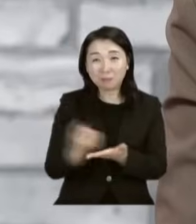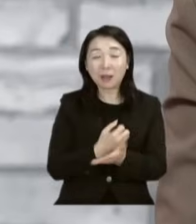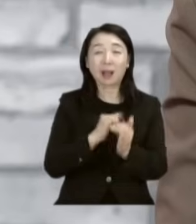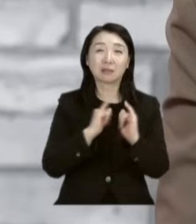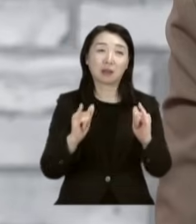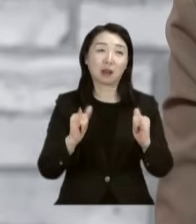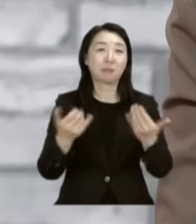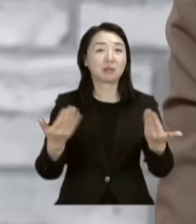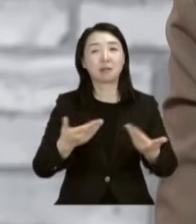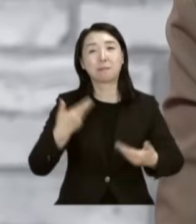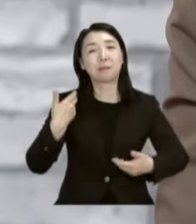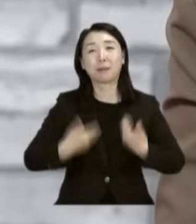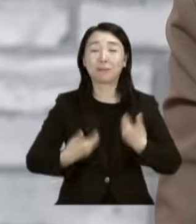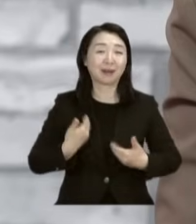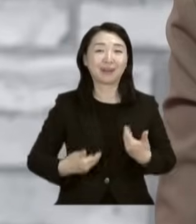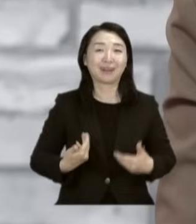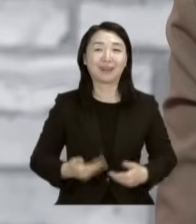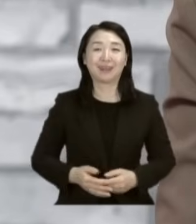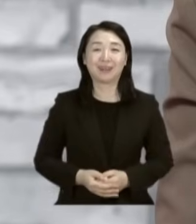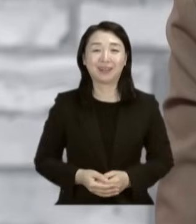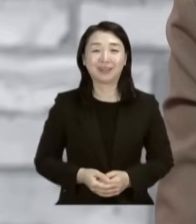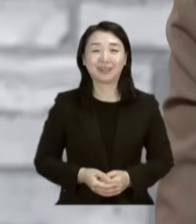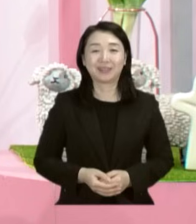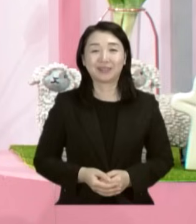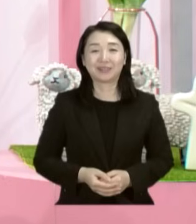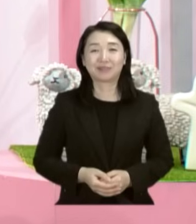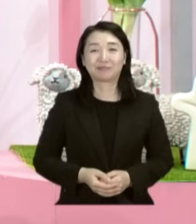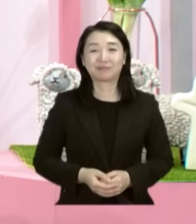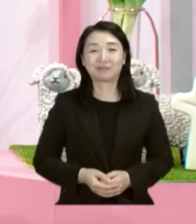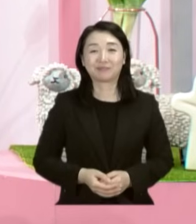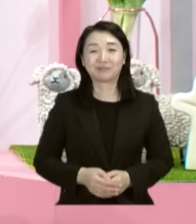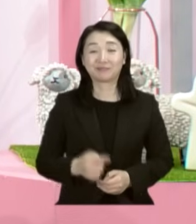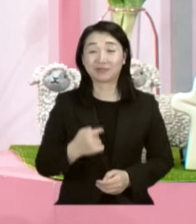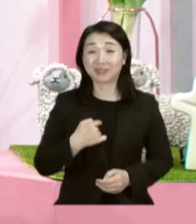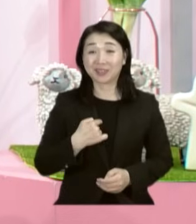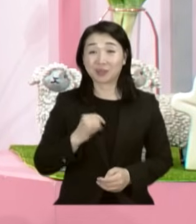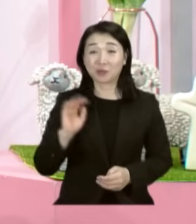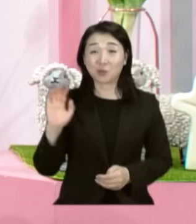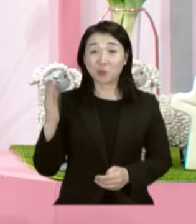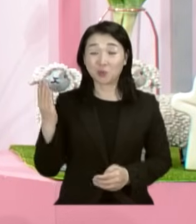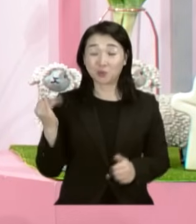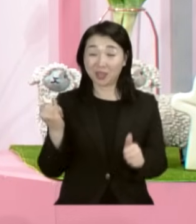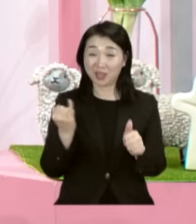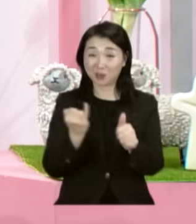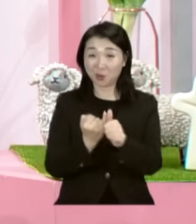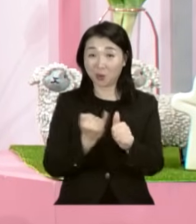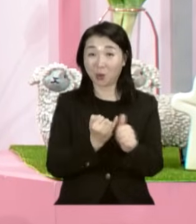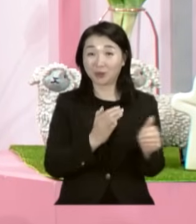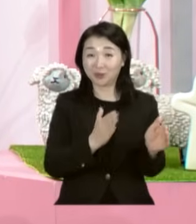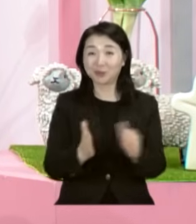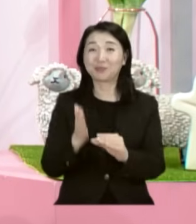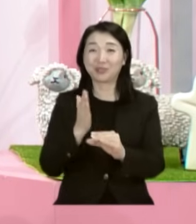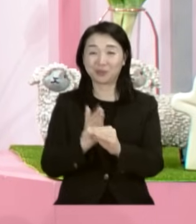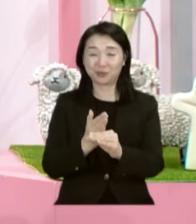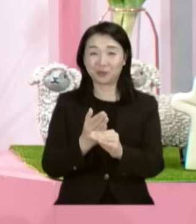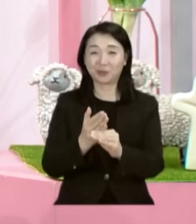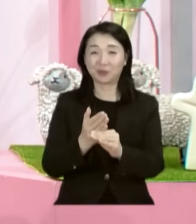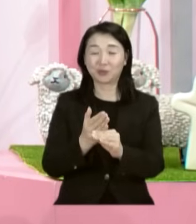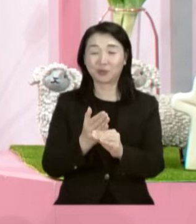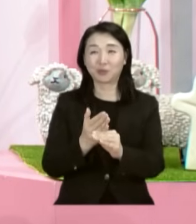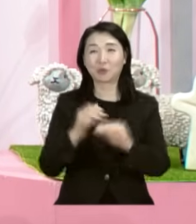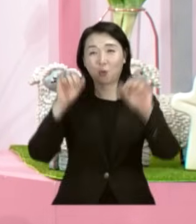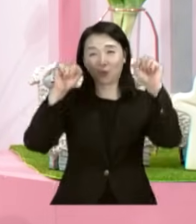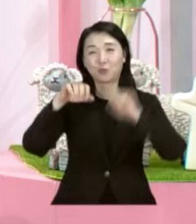스케줄이 상당히 많 많으시더라고요 아 그냥 저는 최근에 이제 결혼 준비랑 이제